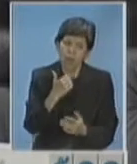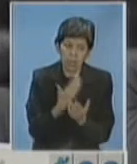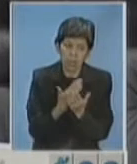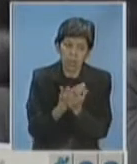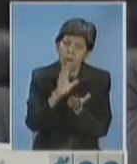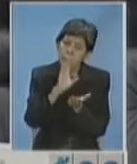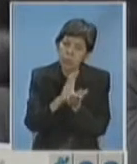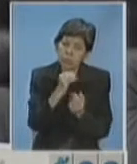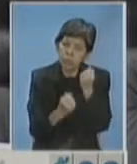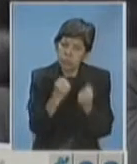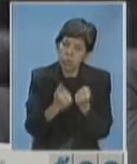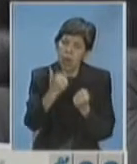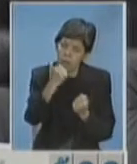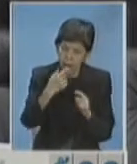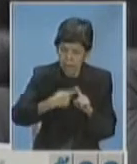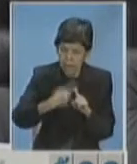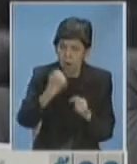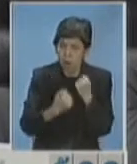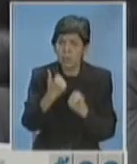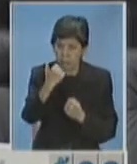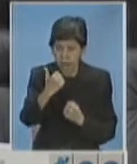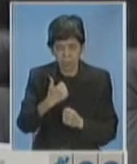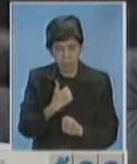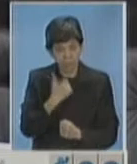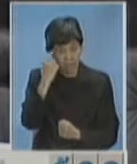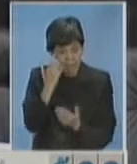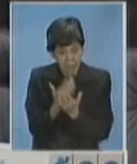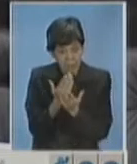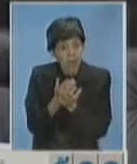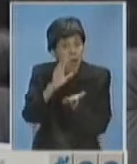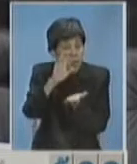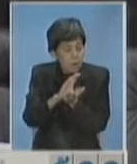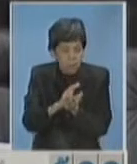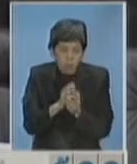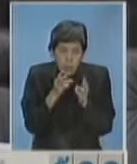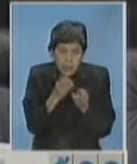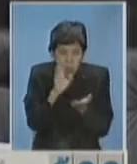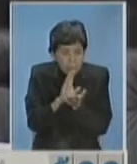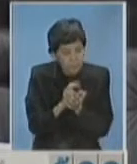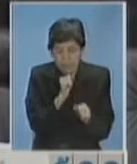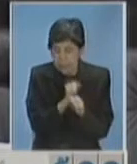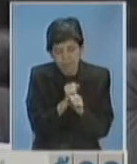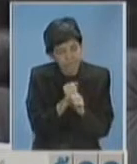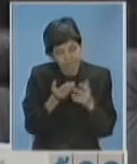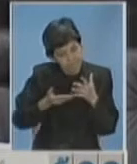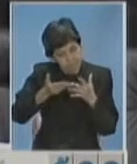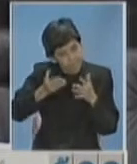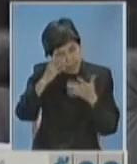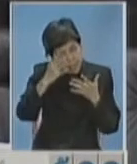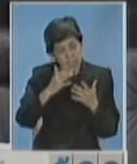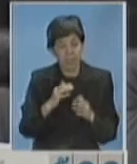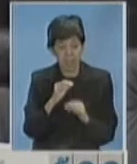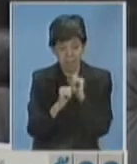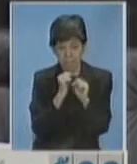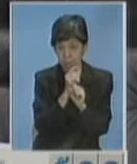อเงินเช่ารถนะคะแต่ดิฉันตั้งข้อสังเกตว่าวิธีการตั้งงบประมาณนั้นไม่ถูกขั้นตอนนะคะเพราะว่าในปีเริ่มต้น